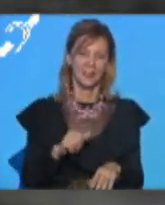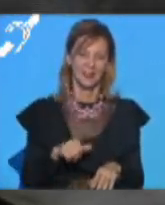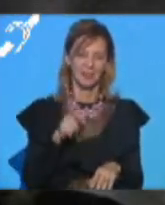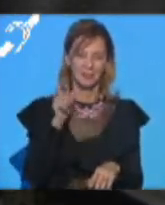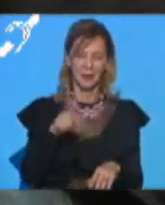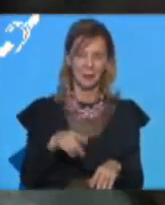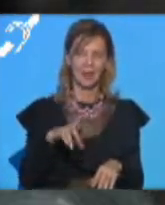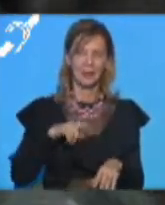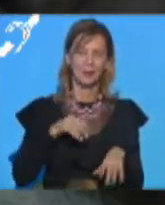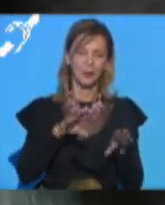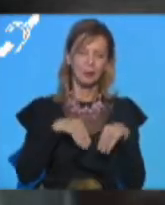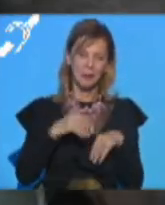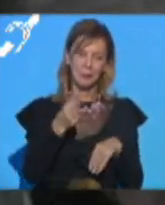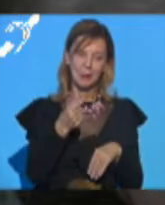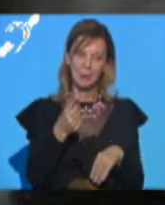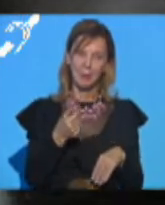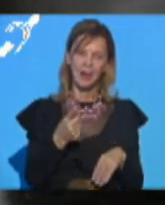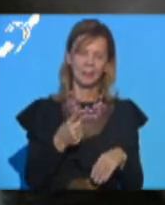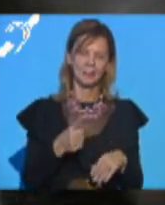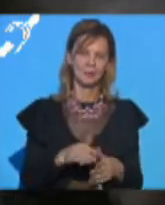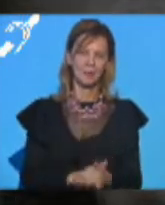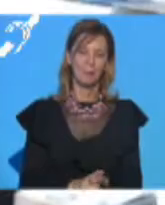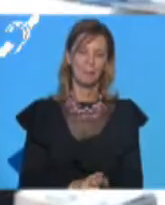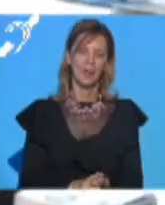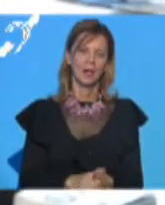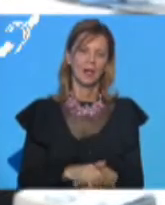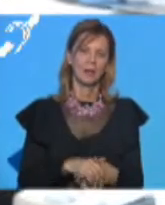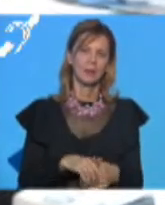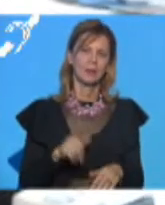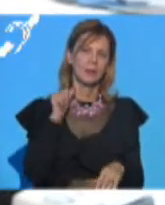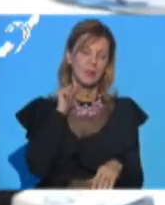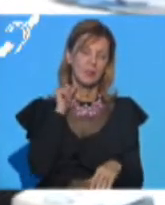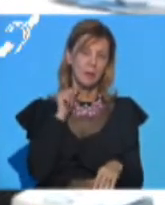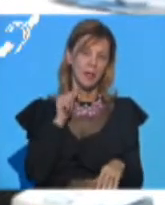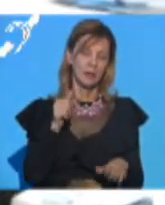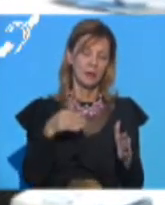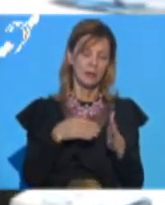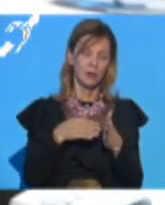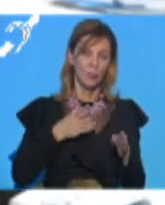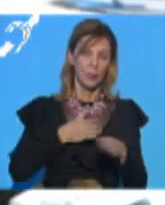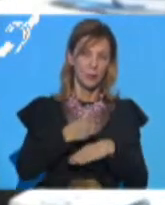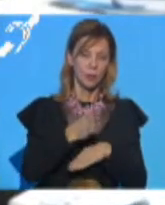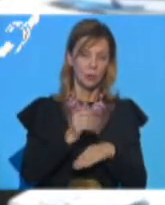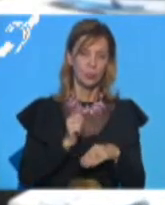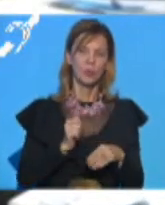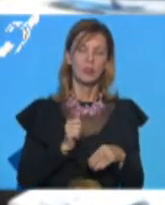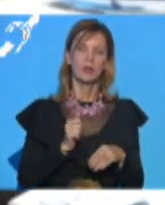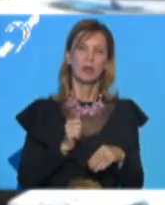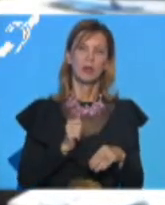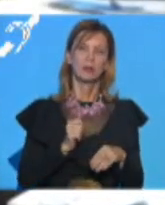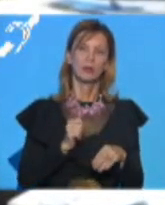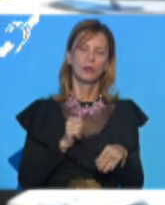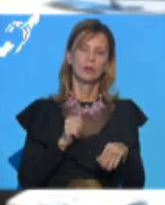pot primi despăgubiri. Animalele trebuie crotaliate și trebuie introduse în BND. Asta e măsura